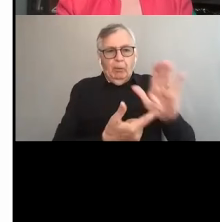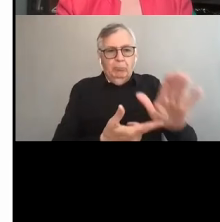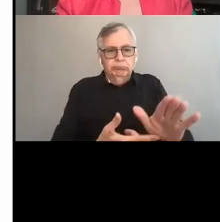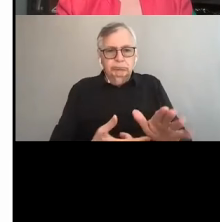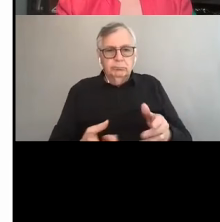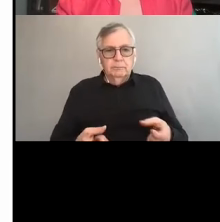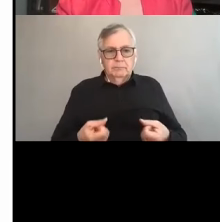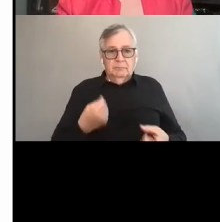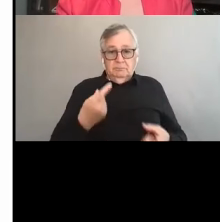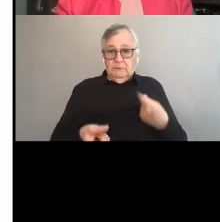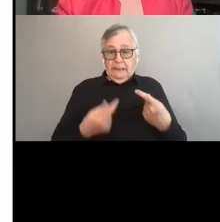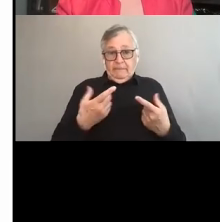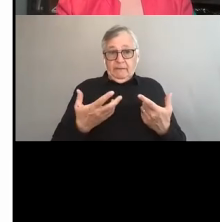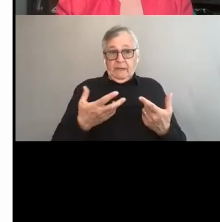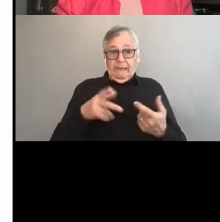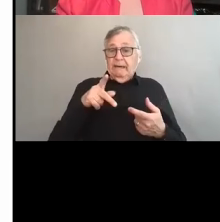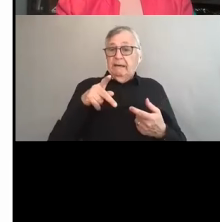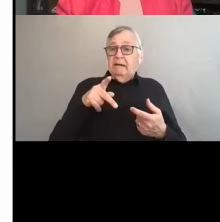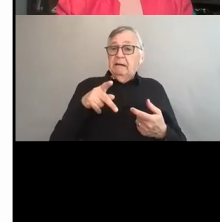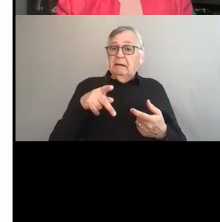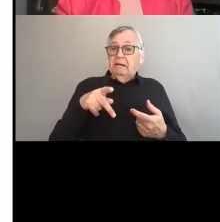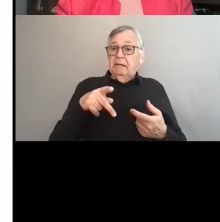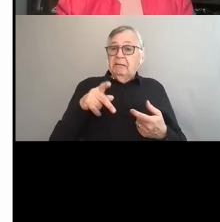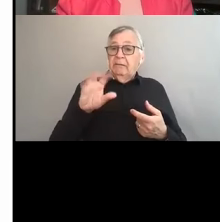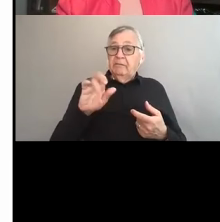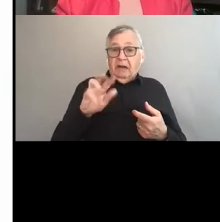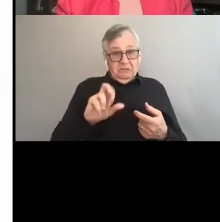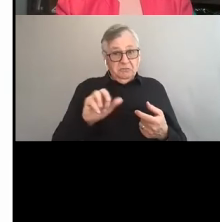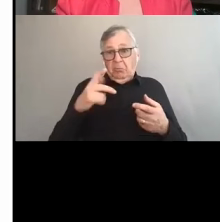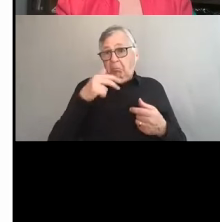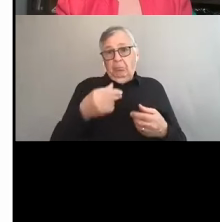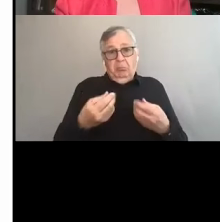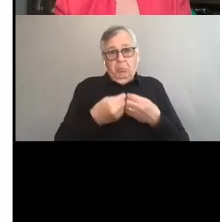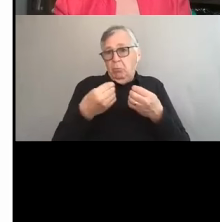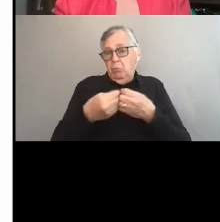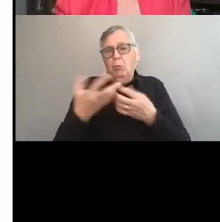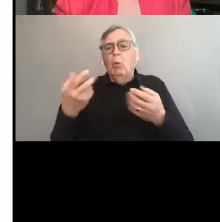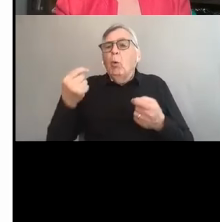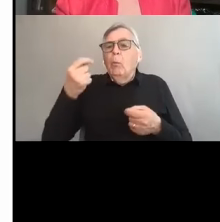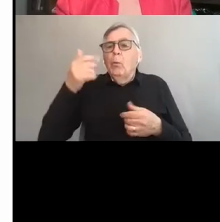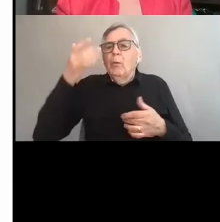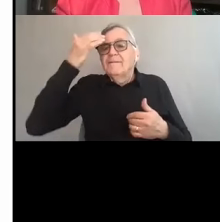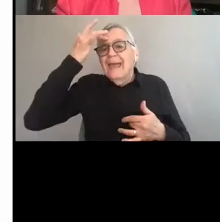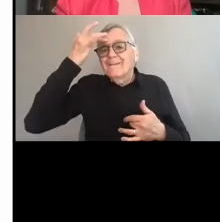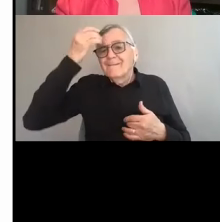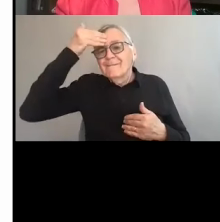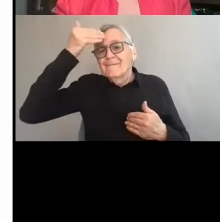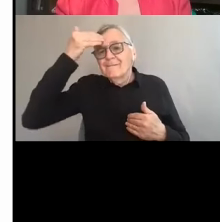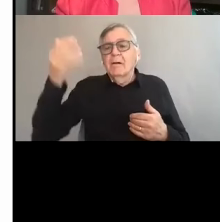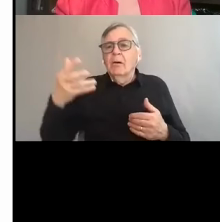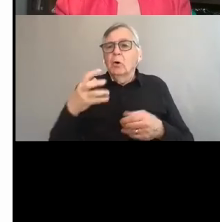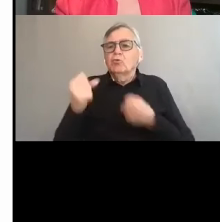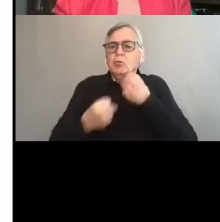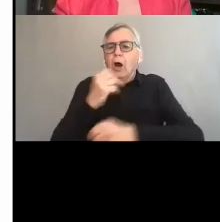les effets systémiques, là, étaient relativement bénins. Les gens pouvaient avoir un peu de fièvre, un peu de douleur musculaire,